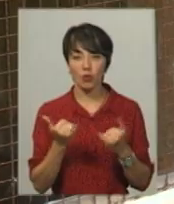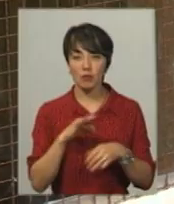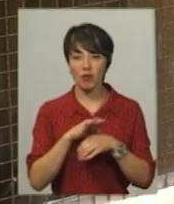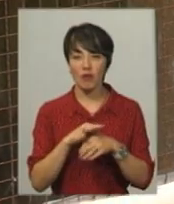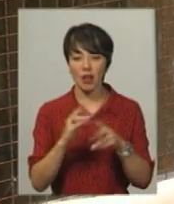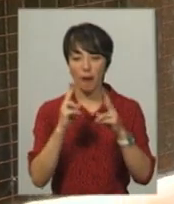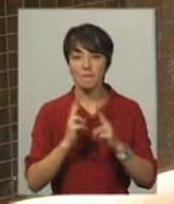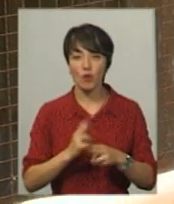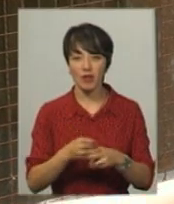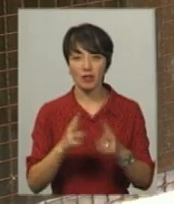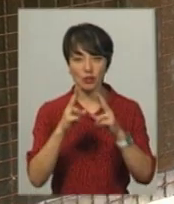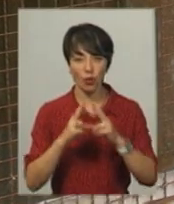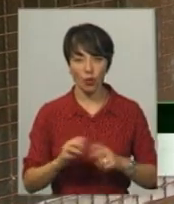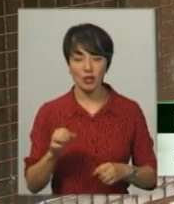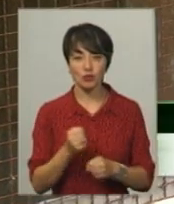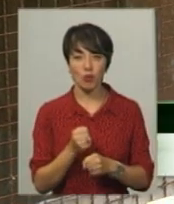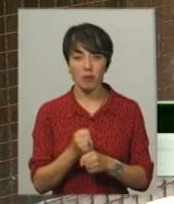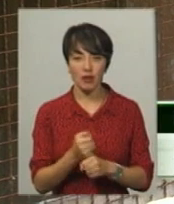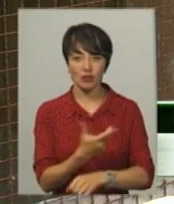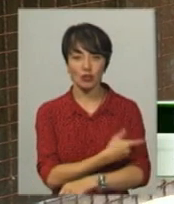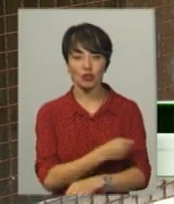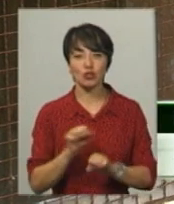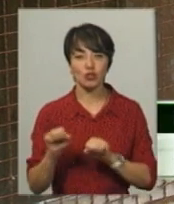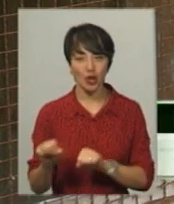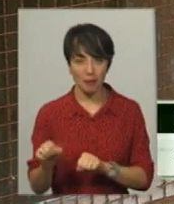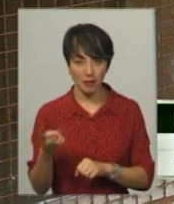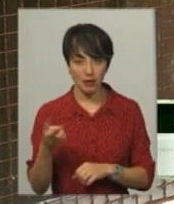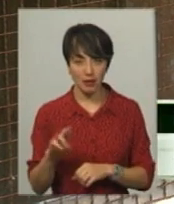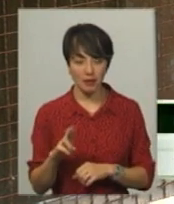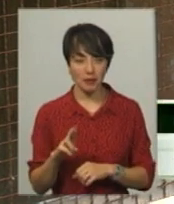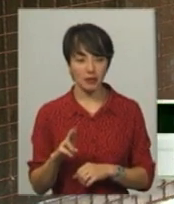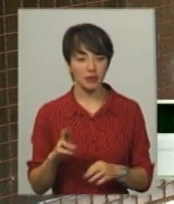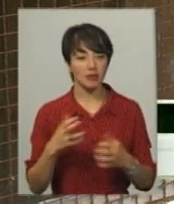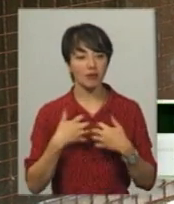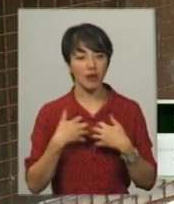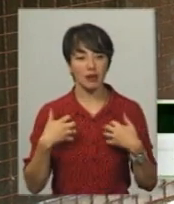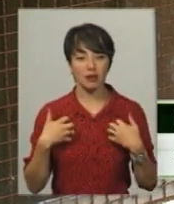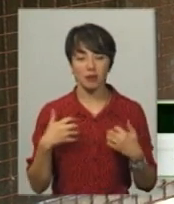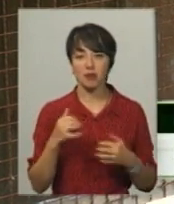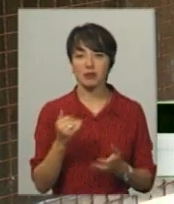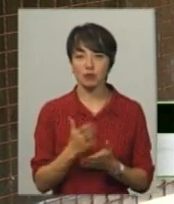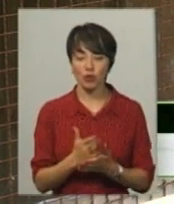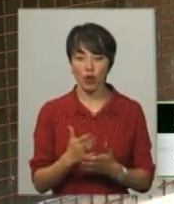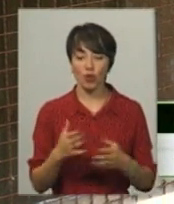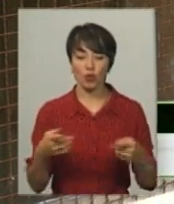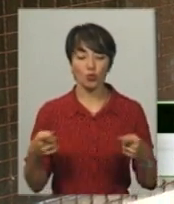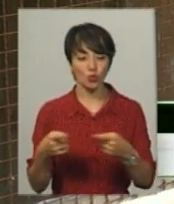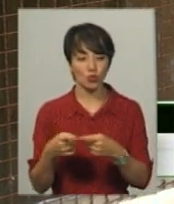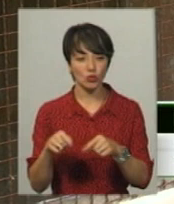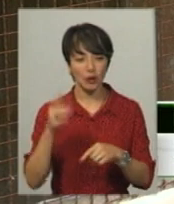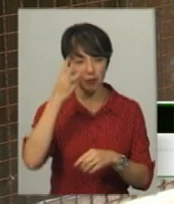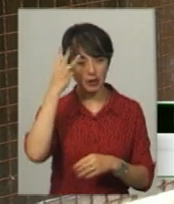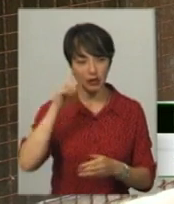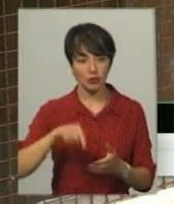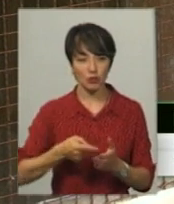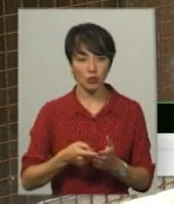профілактичний огляд і зробили профілактичні обробки тваринам, які знаходяться в зоокуточку